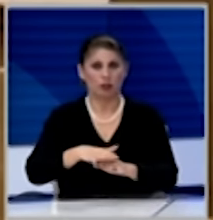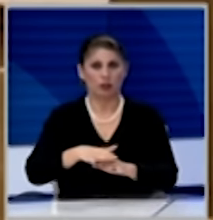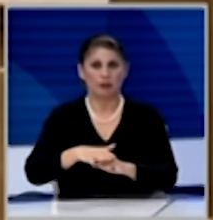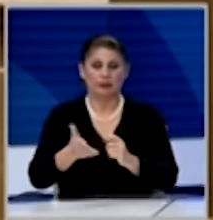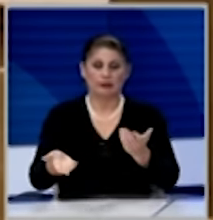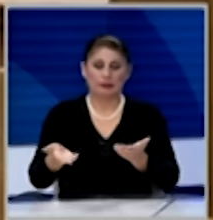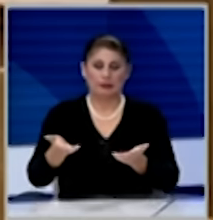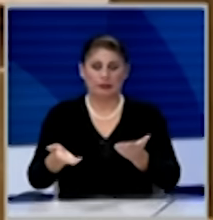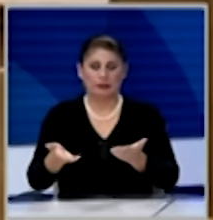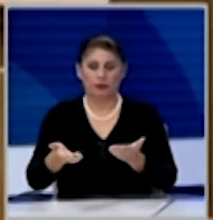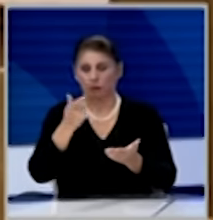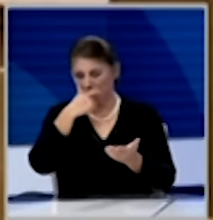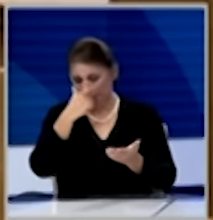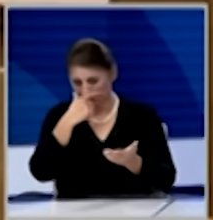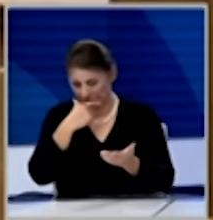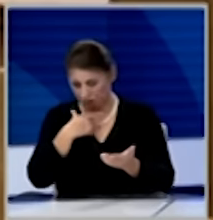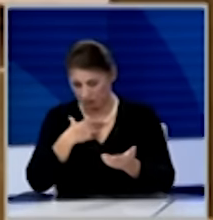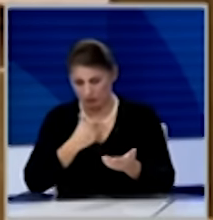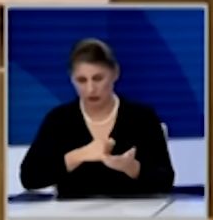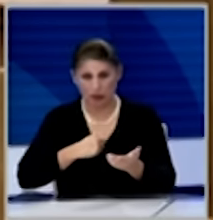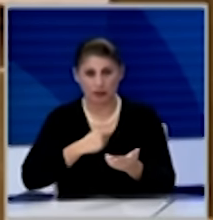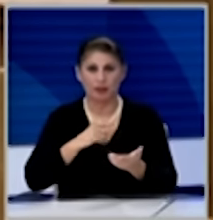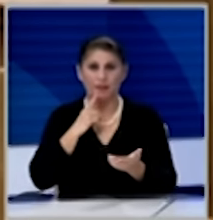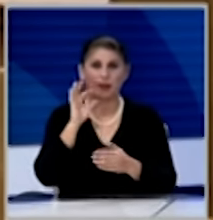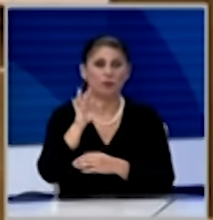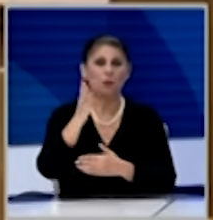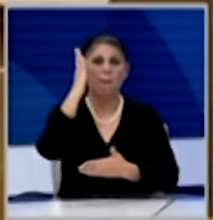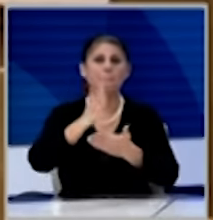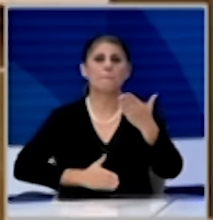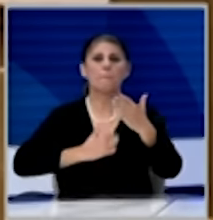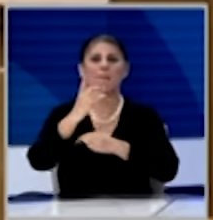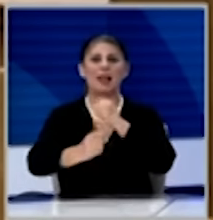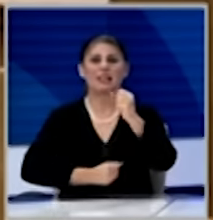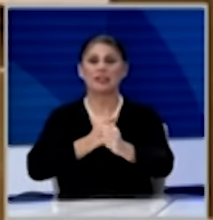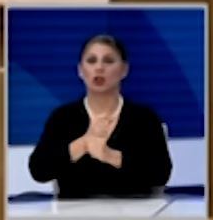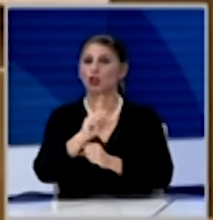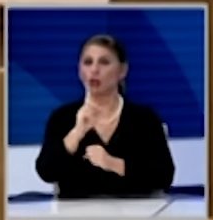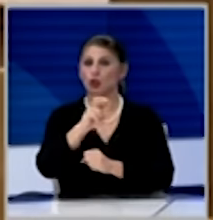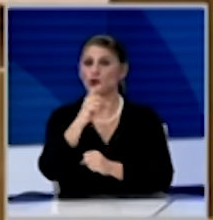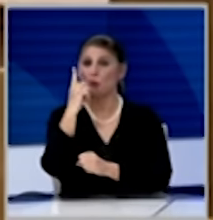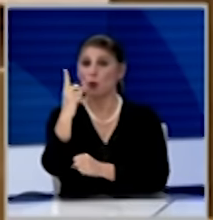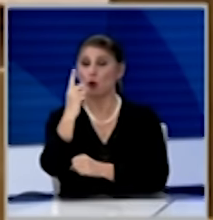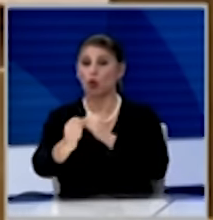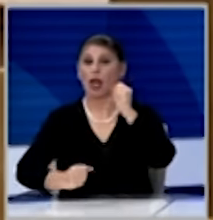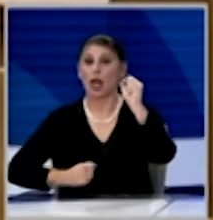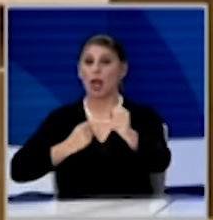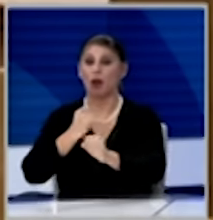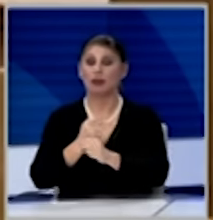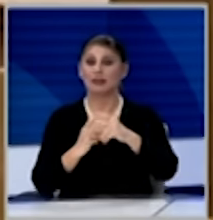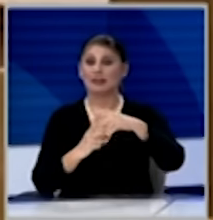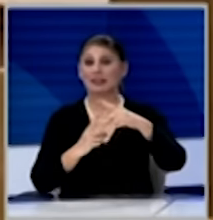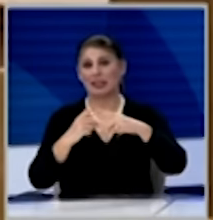συμβιβασμός μοιρολατρία λες και βρισκόμαστε στο μεσαίωνα και όχι στον 21ο αιώνα της